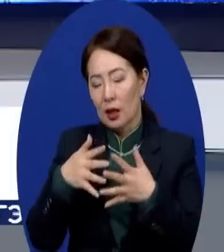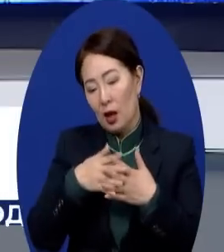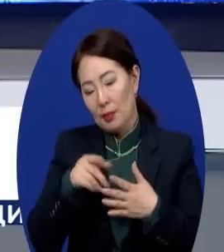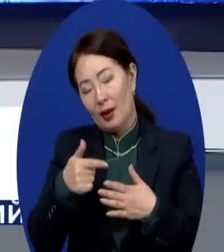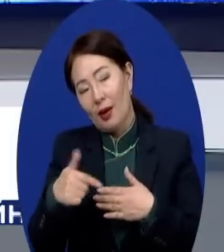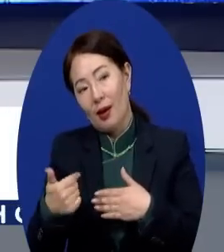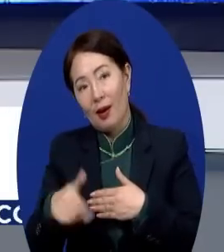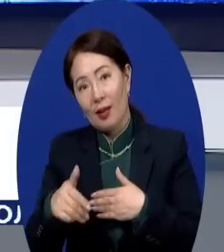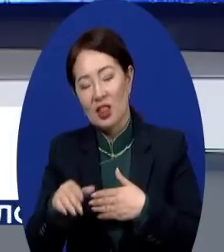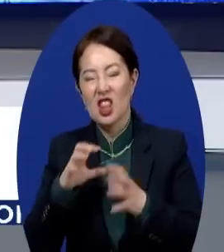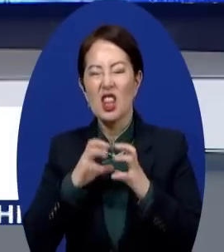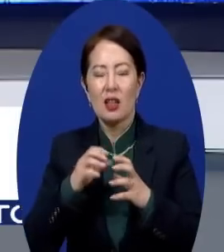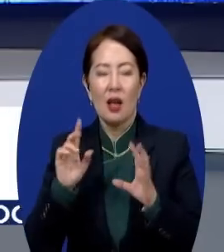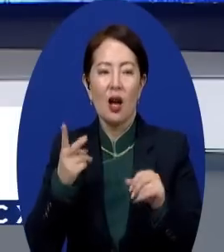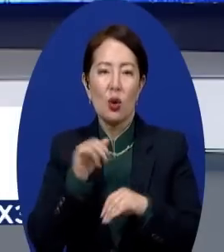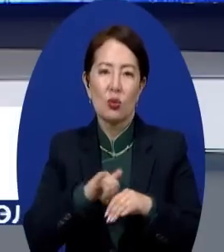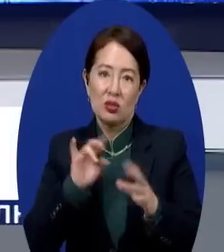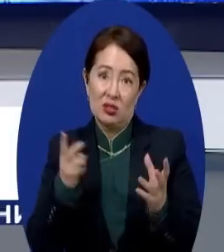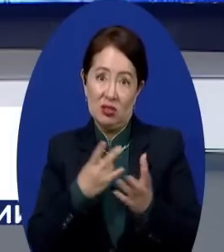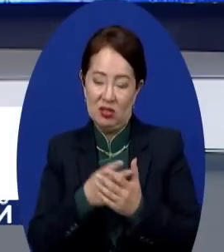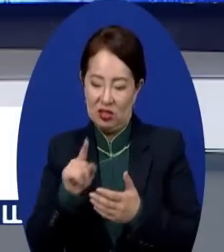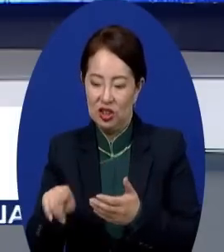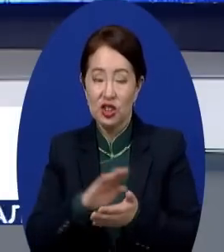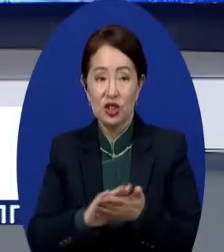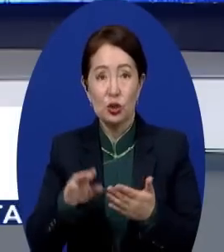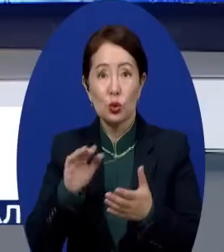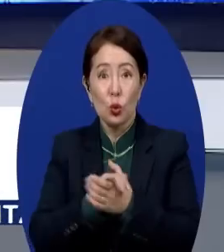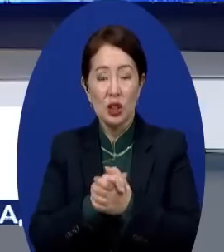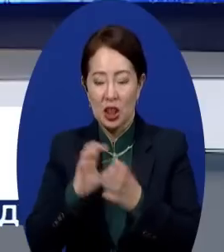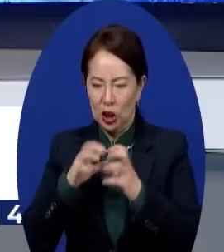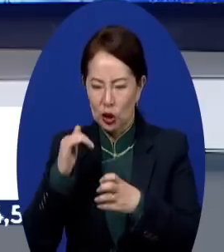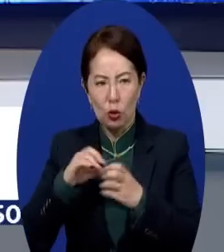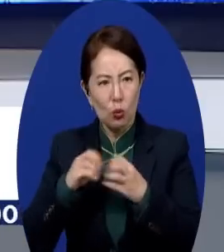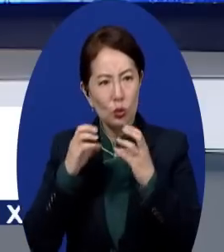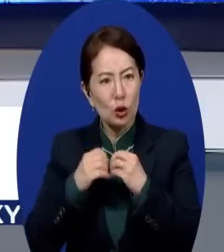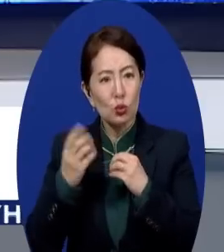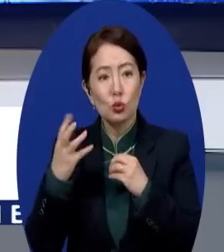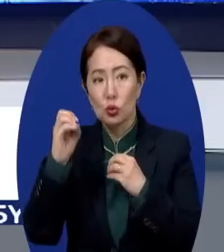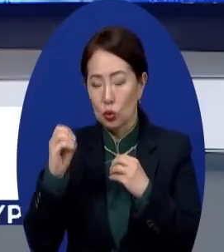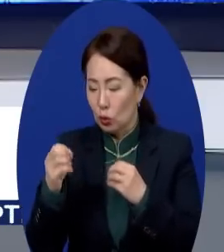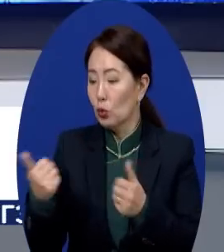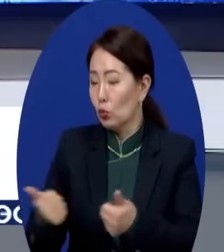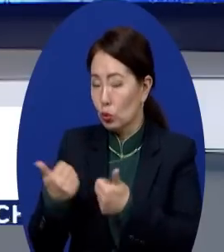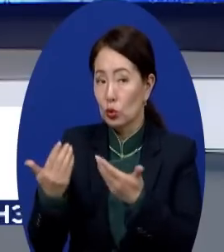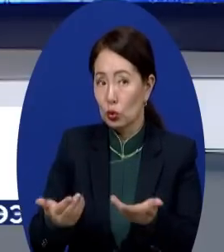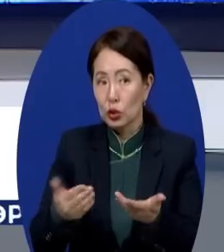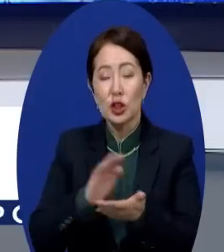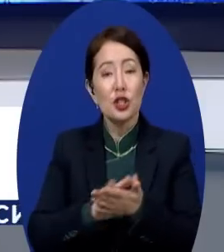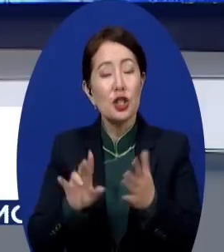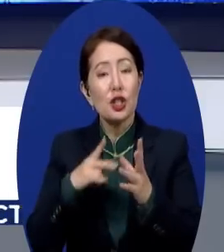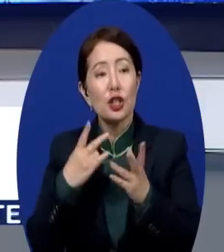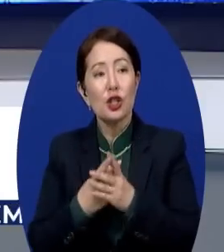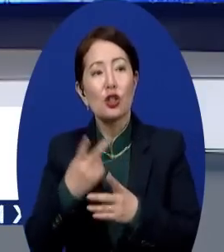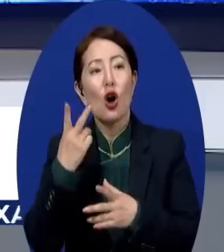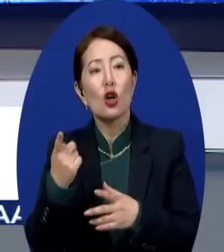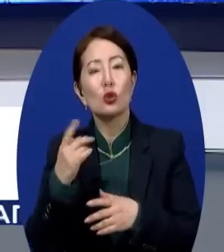дэлхийн 12 улс нэгдэж байгаа энэхүү шин түншлэл нь дэлхийн дотоодын нийт бүтээгдэхүүний 40% бүрдүүлэх юм байна. За энэхүү шин нэгдэл нь